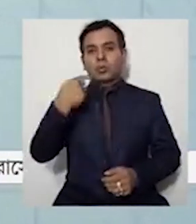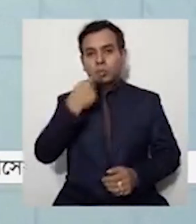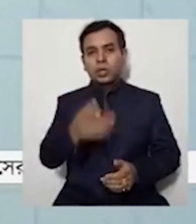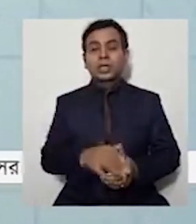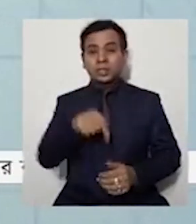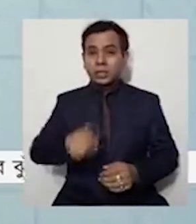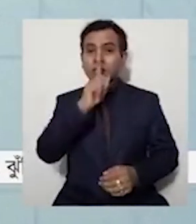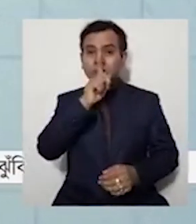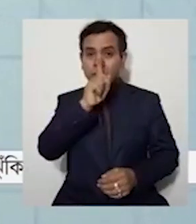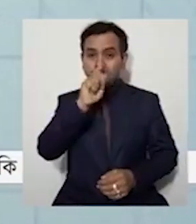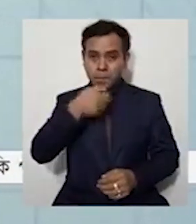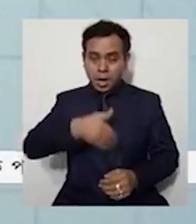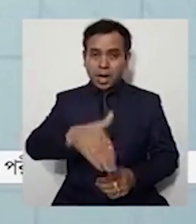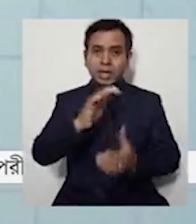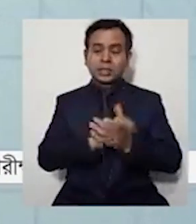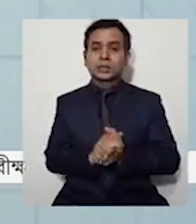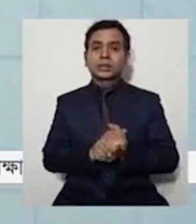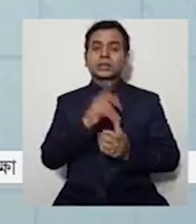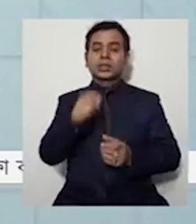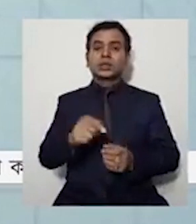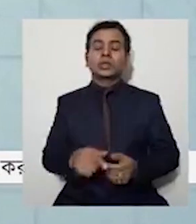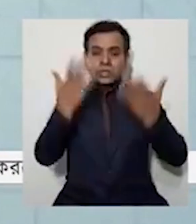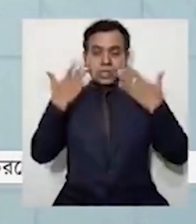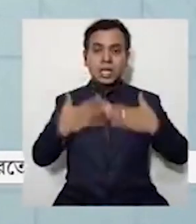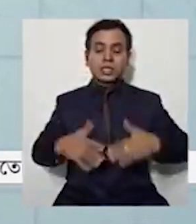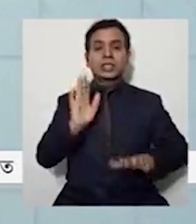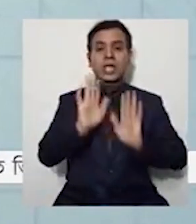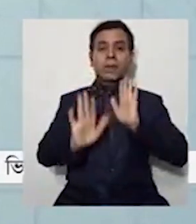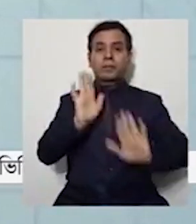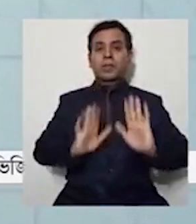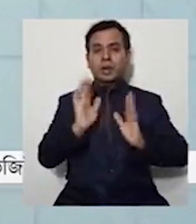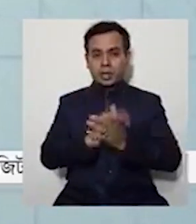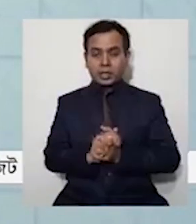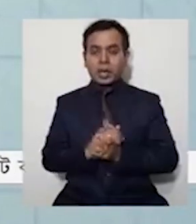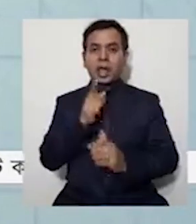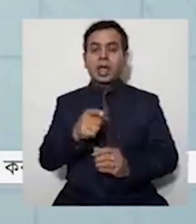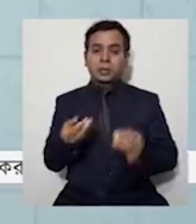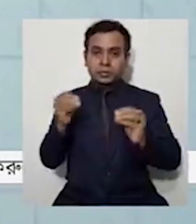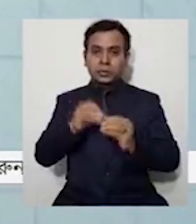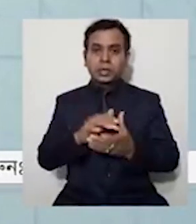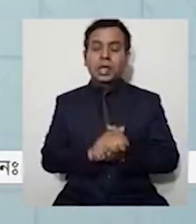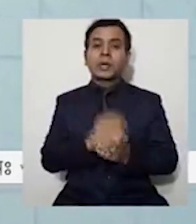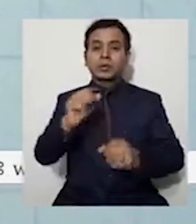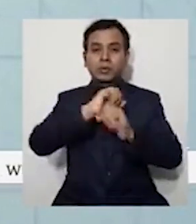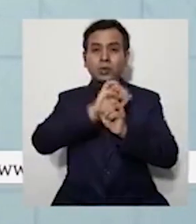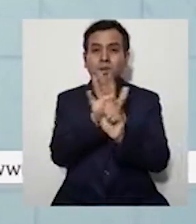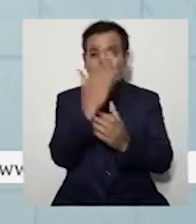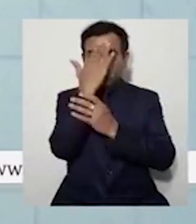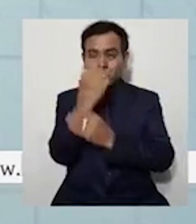আছে যেগুলো আমরা মেনে চলব এবং কোভিড বিষয়ক যে স্বাস্থ্যবিধি সেগুলো আমরা মেনে চলব। সকল